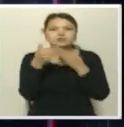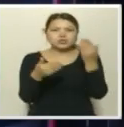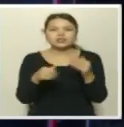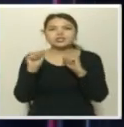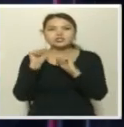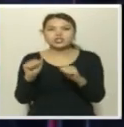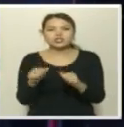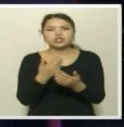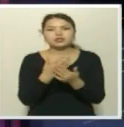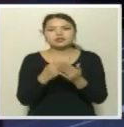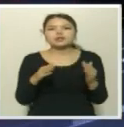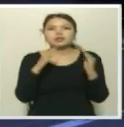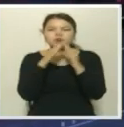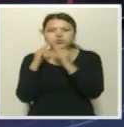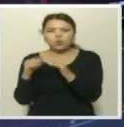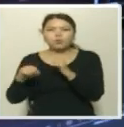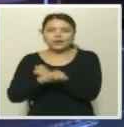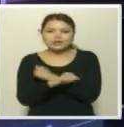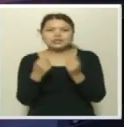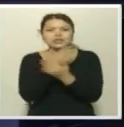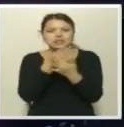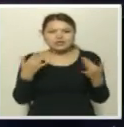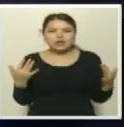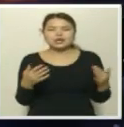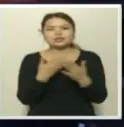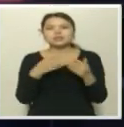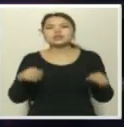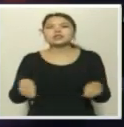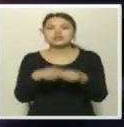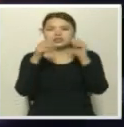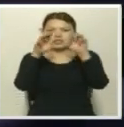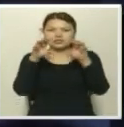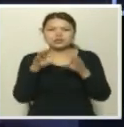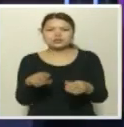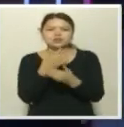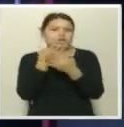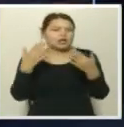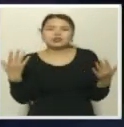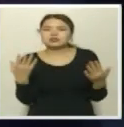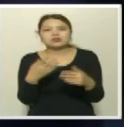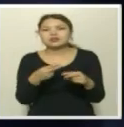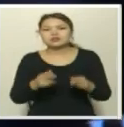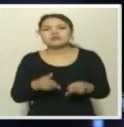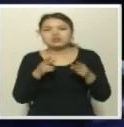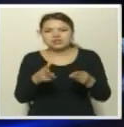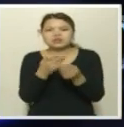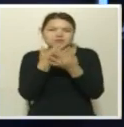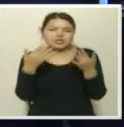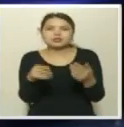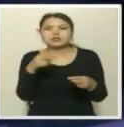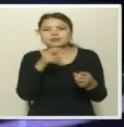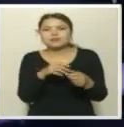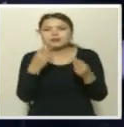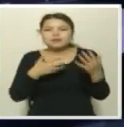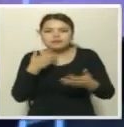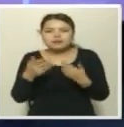граждан, семейно-бытового насилия, правопорядка, охраны окружающей среды, благоустройства территорий и другое. По данным месячного показателя, в регионе с